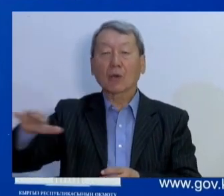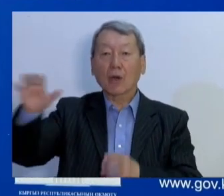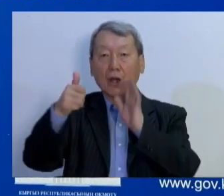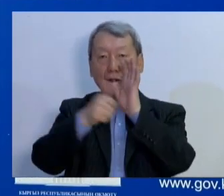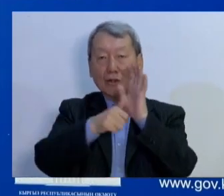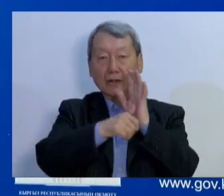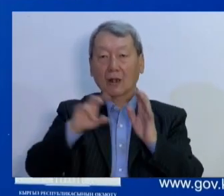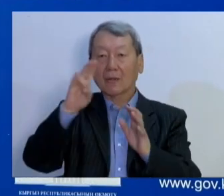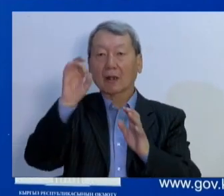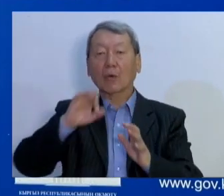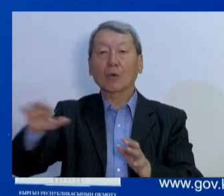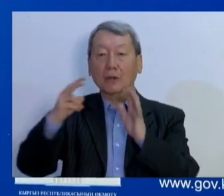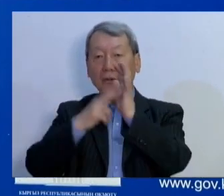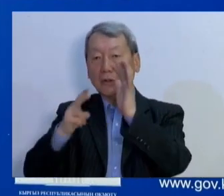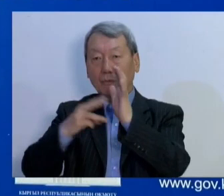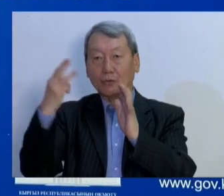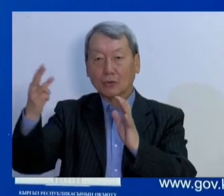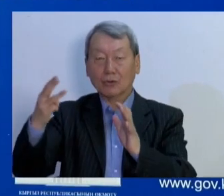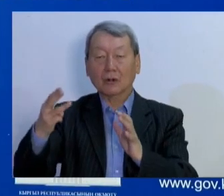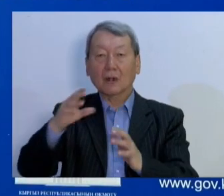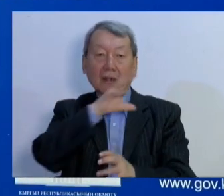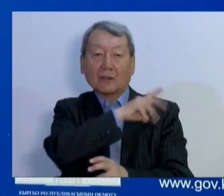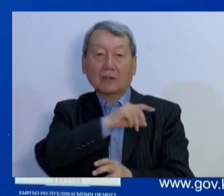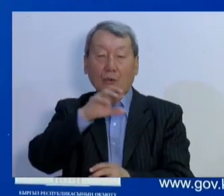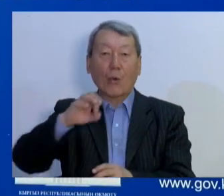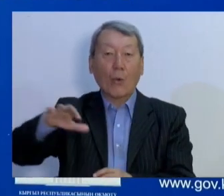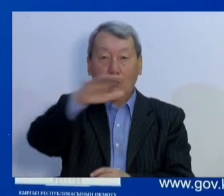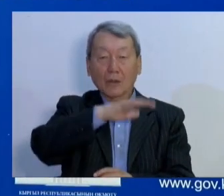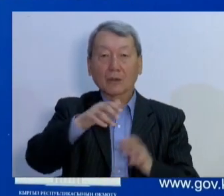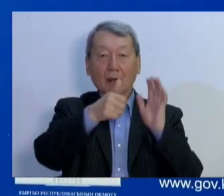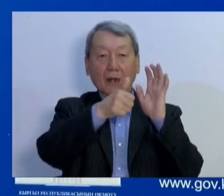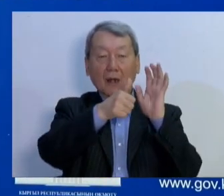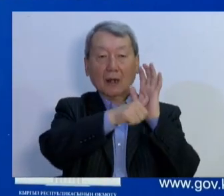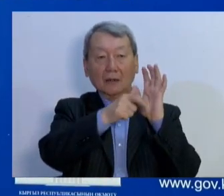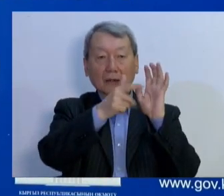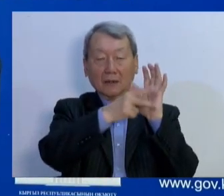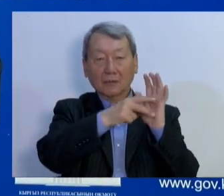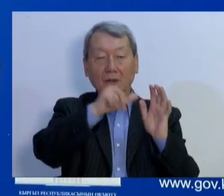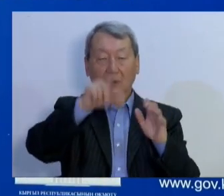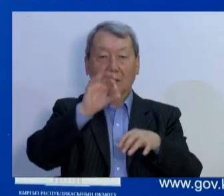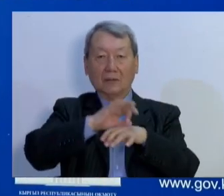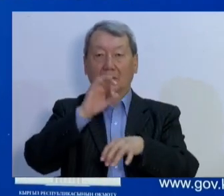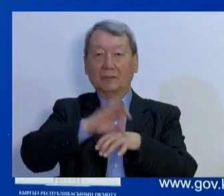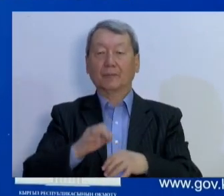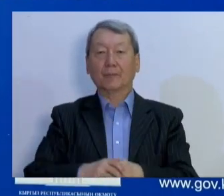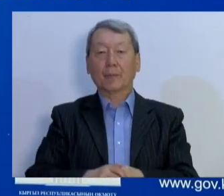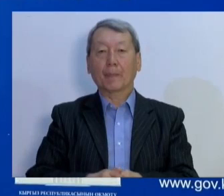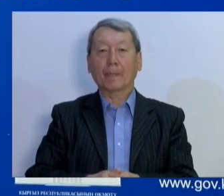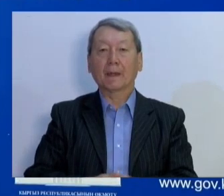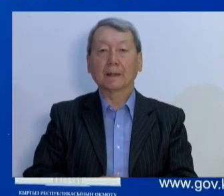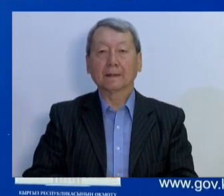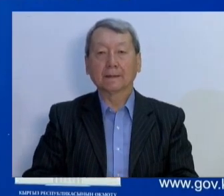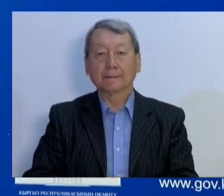областында 6, Нарын областында 73 көз жетти, Ысык Көл областында 68 учуру катталды.